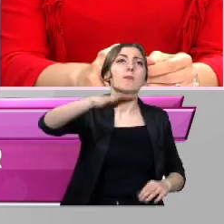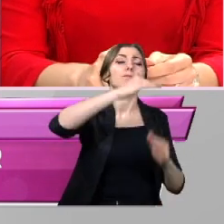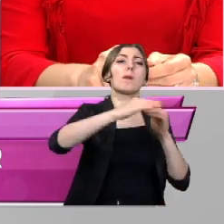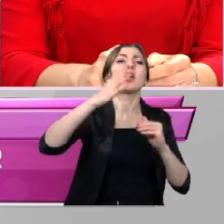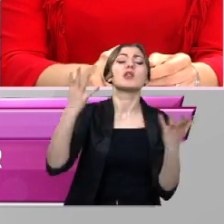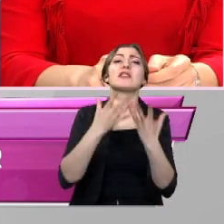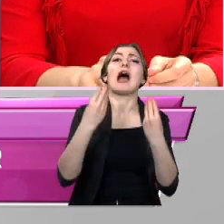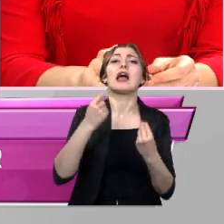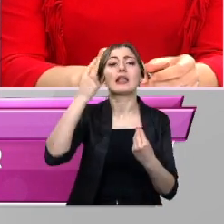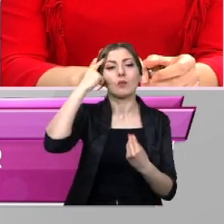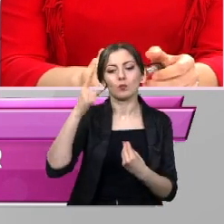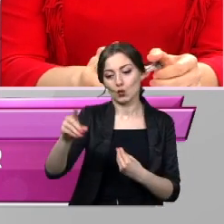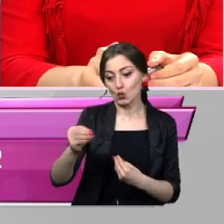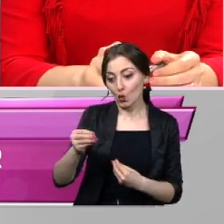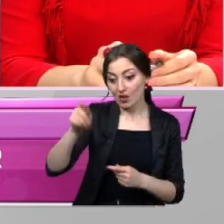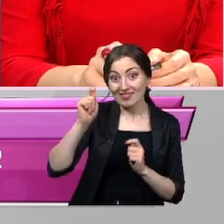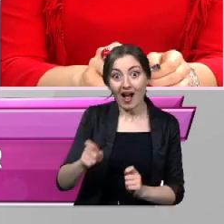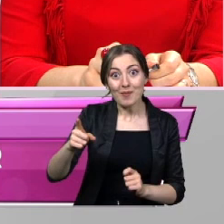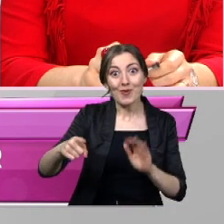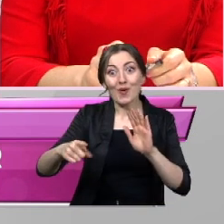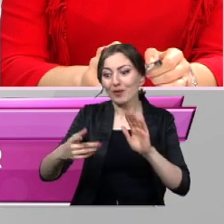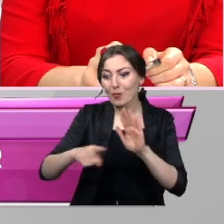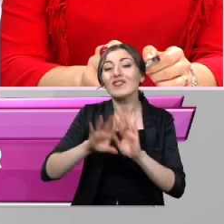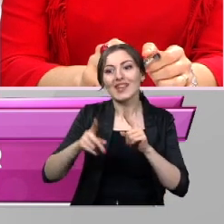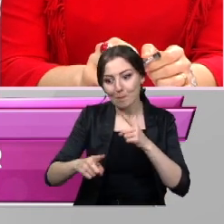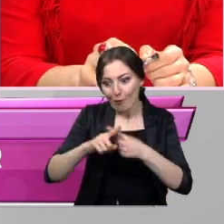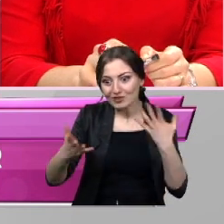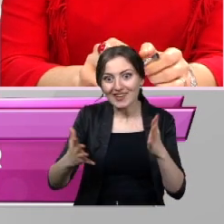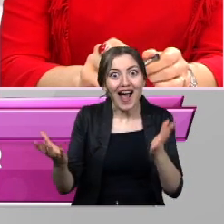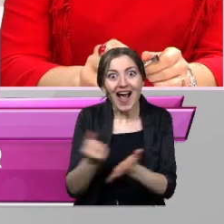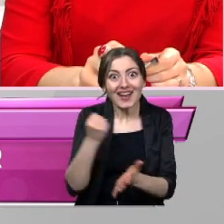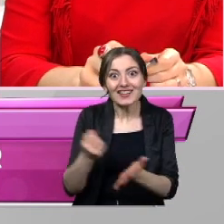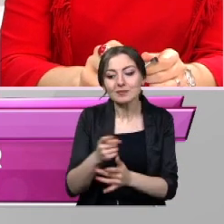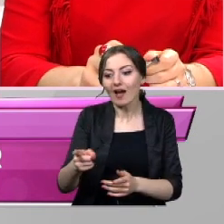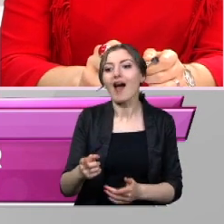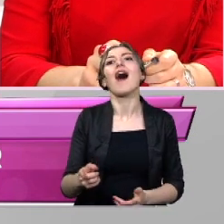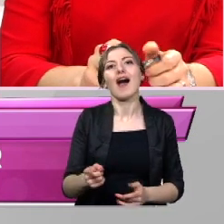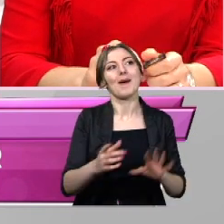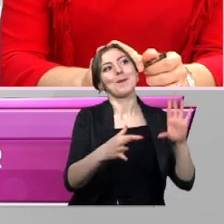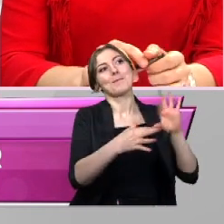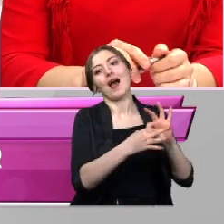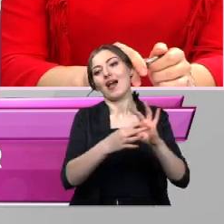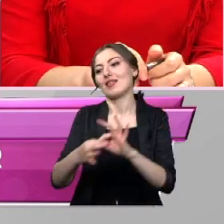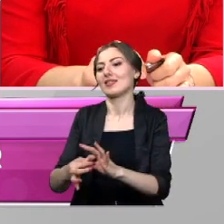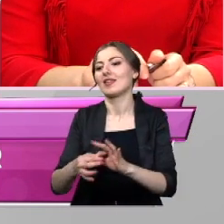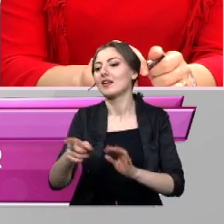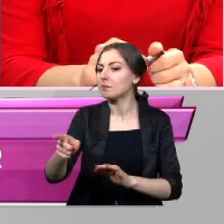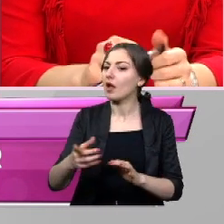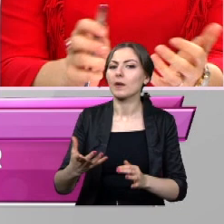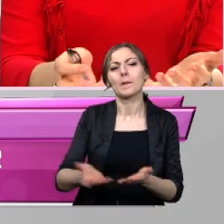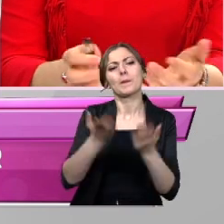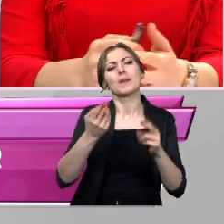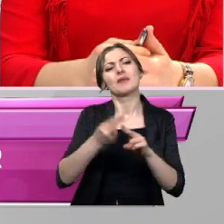gerekiyor çocuğu yaptığı olumlu davranış nedeniyle bu davranışı tanımlayarak takdir etmeliyiz kendi